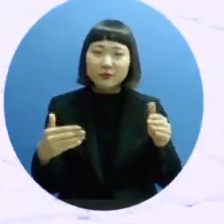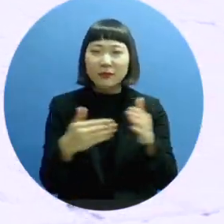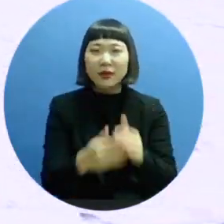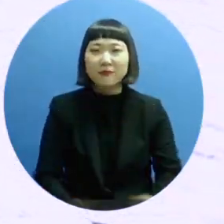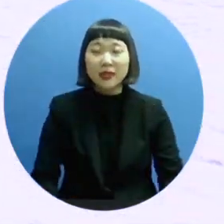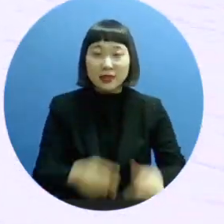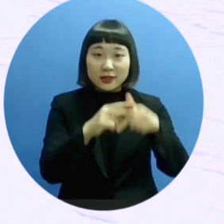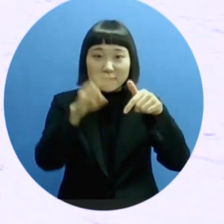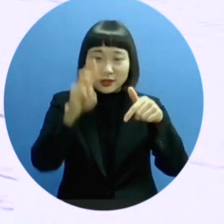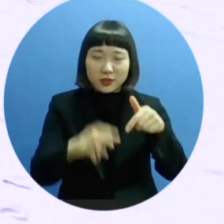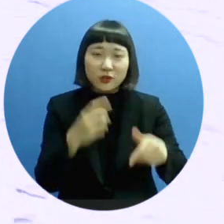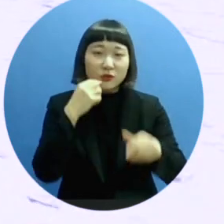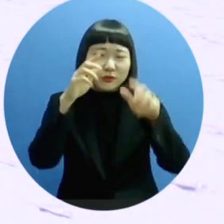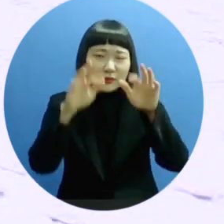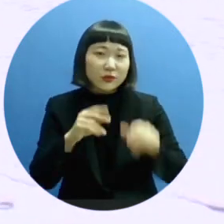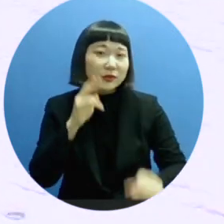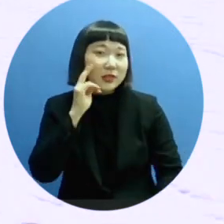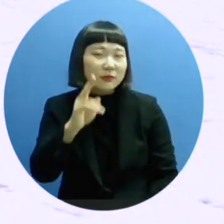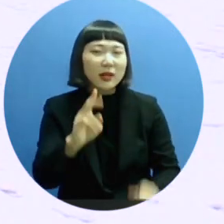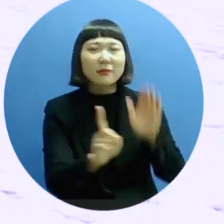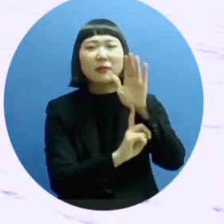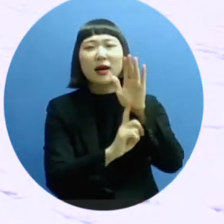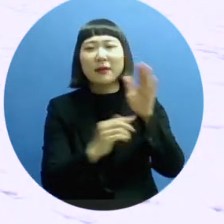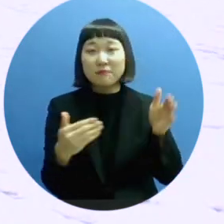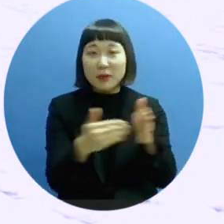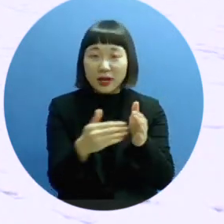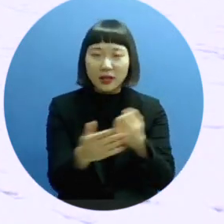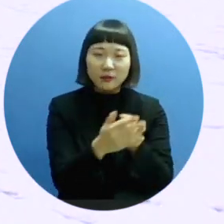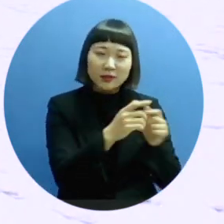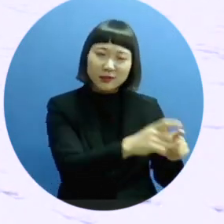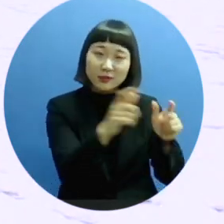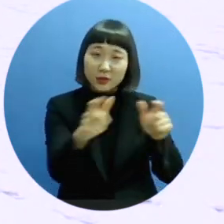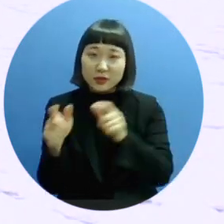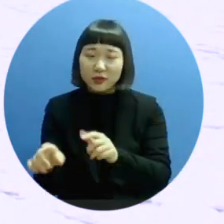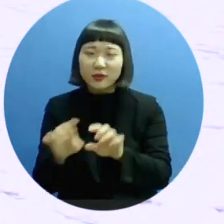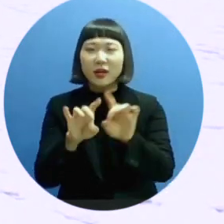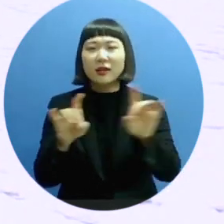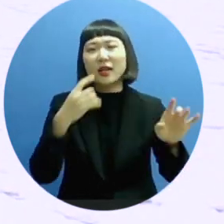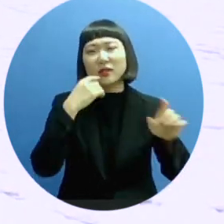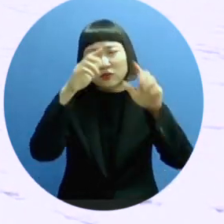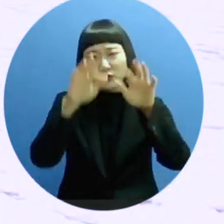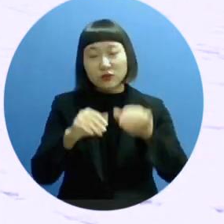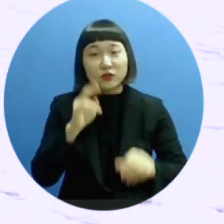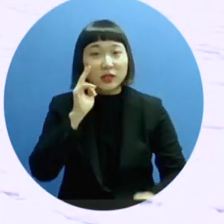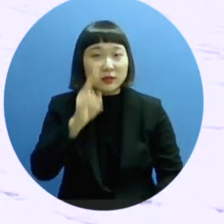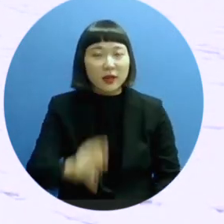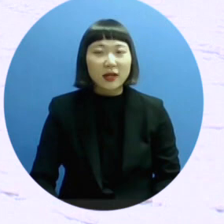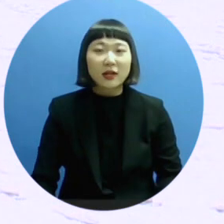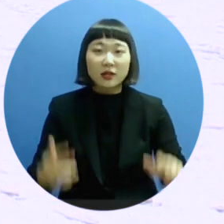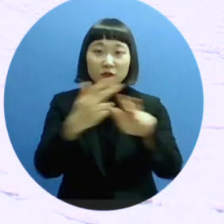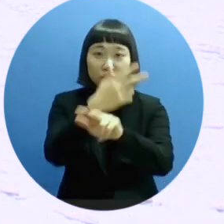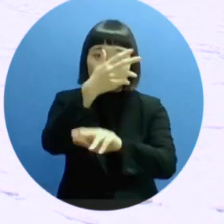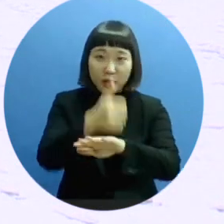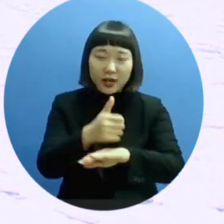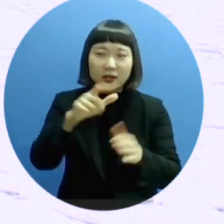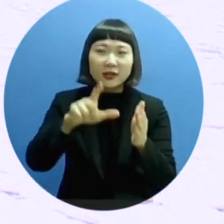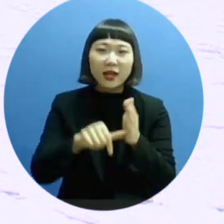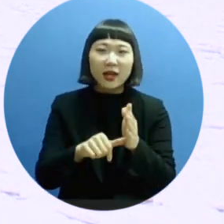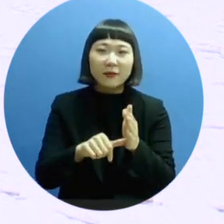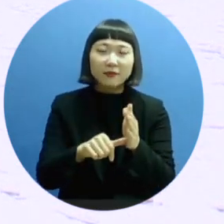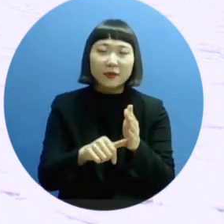발효가 되면서 보시는 것처럼 지역 곳곳에 많은 눈이 내렸습니다. 주말에는 영하 10도 아래로